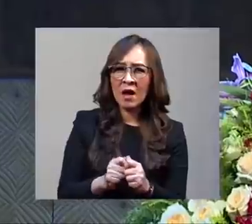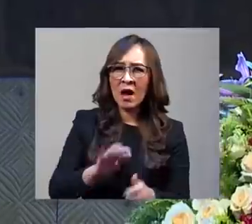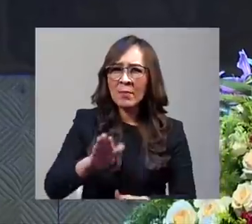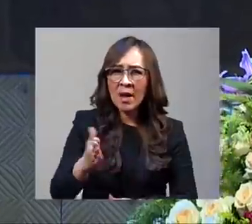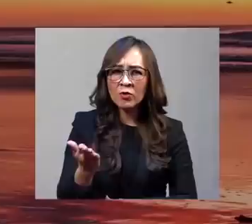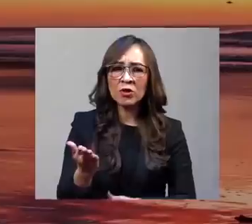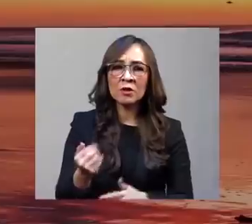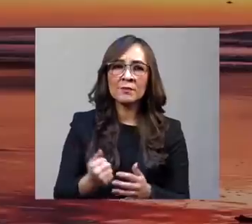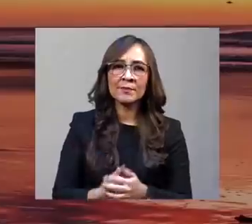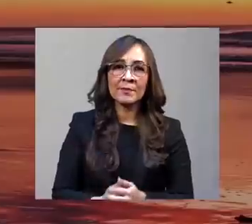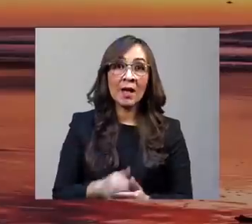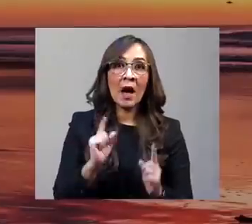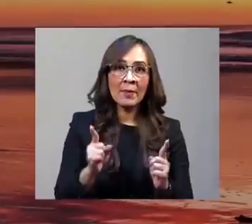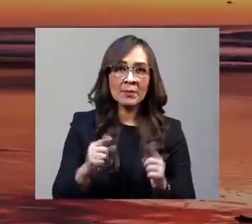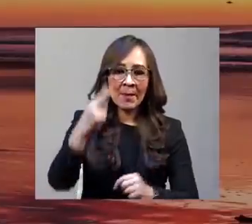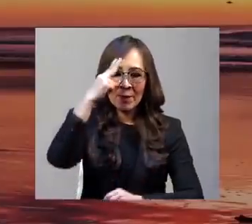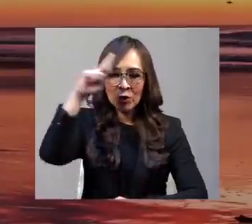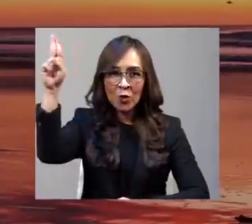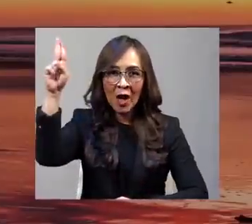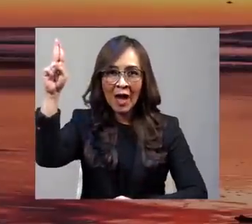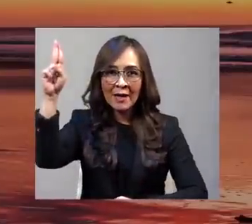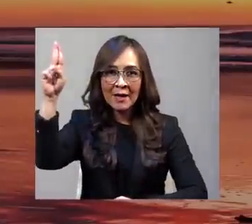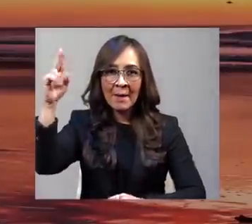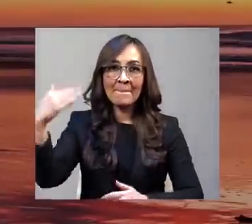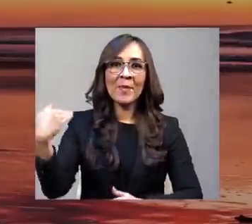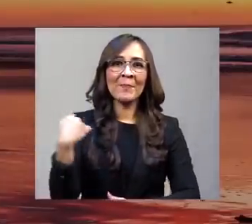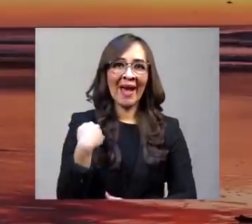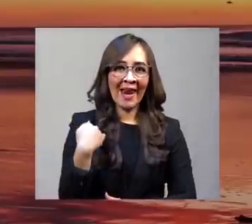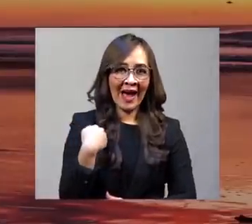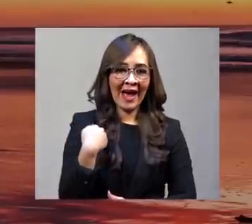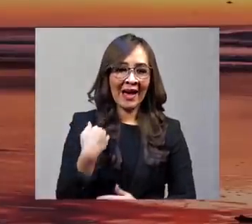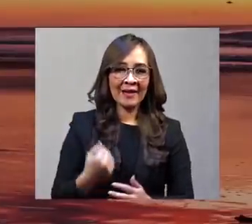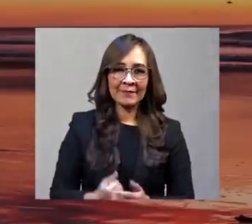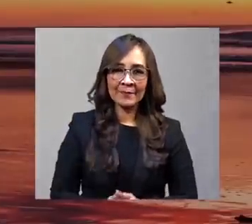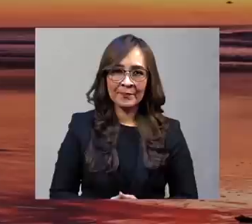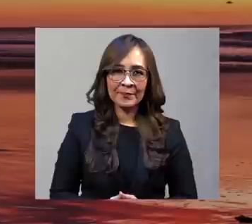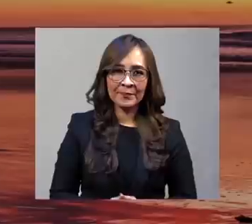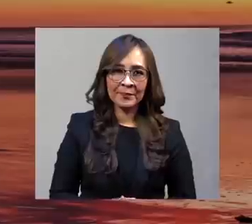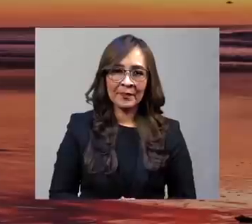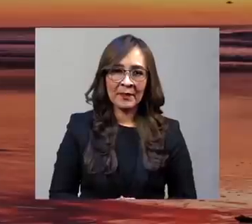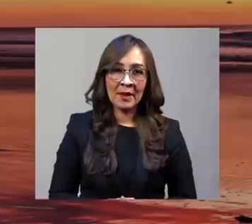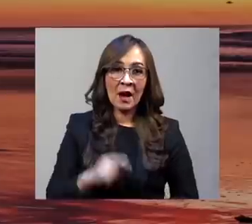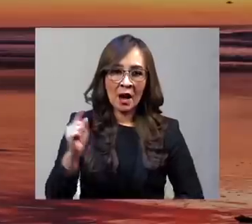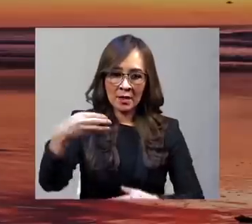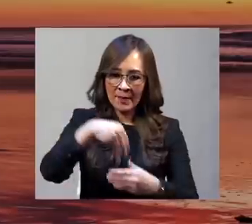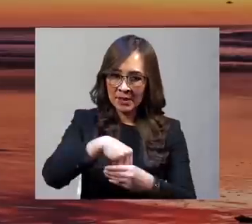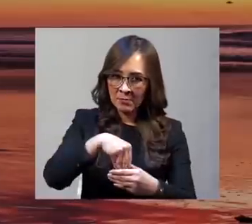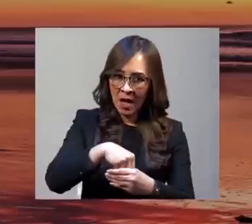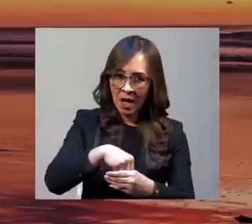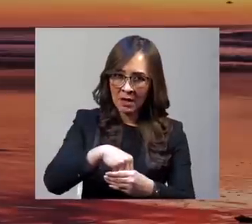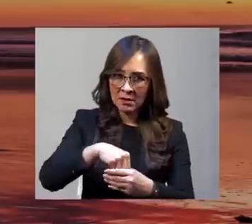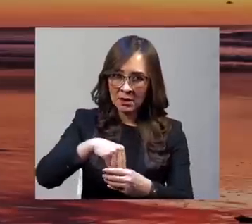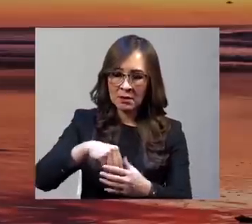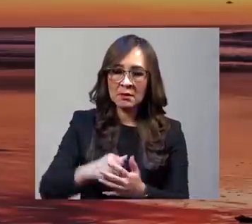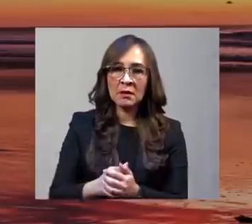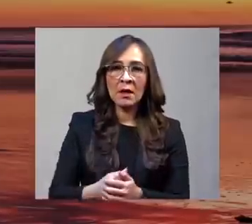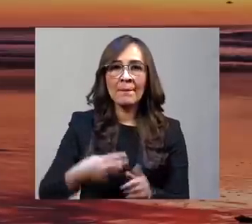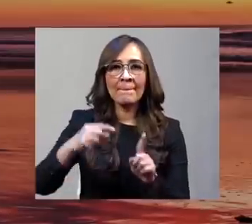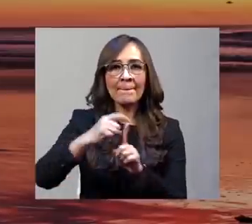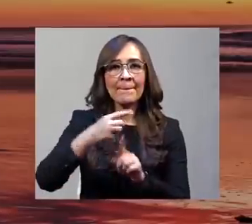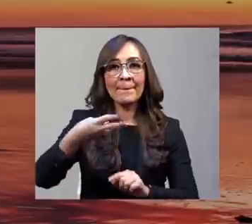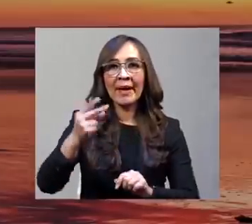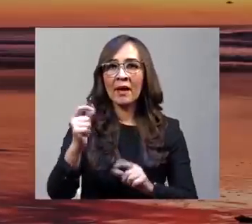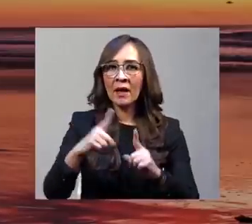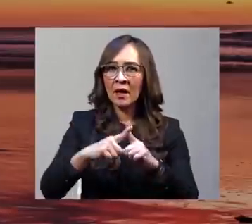Yosafat. Ayat 11, dari antara orang-orang Filistin ada yang membawa kepada Yosafat persembahan dan perak sebagai upeti. Juga orang-orang